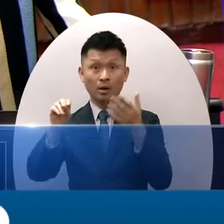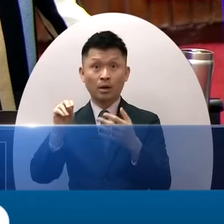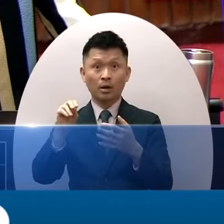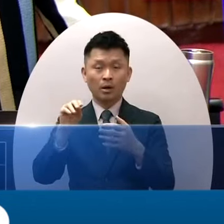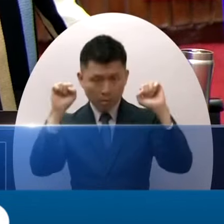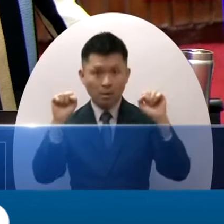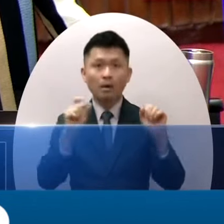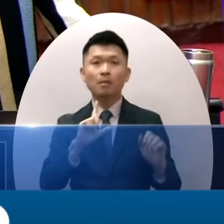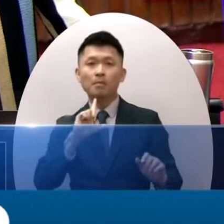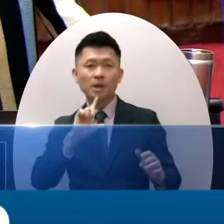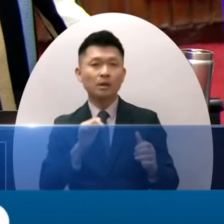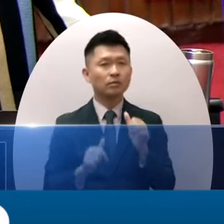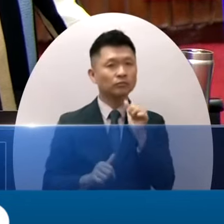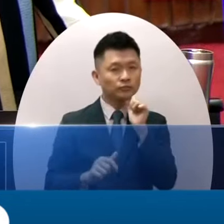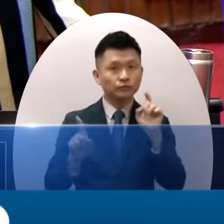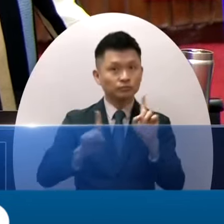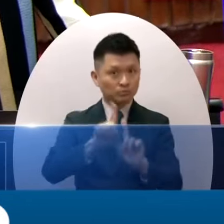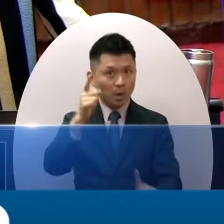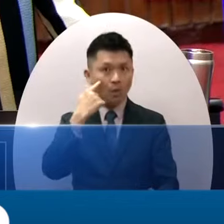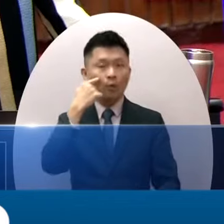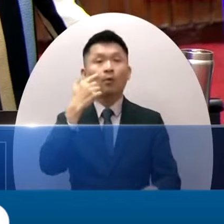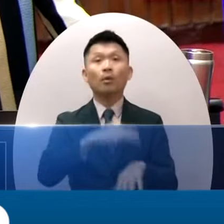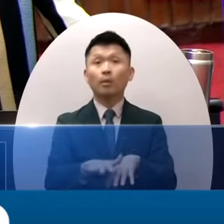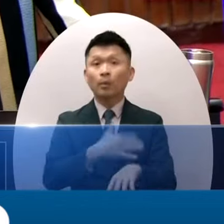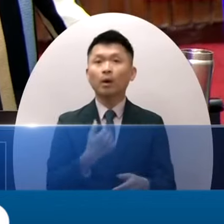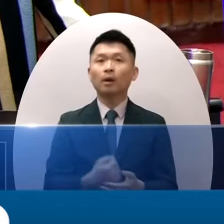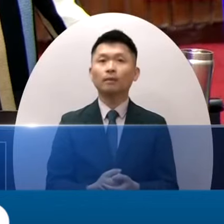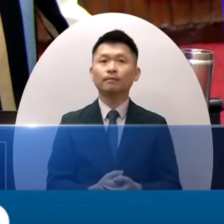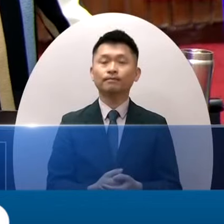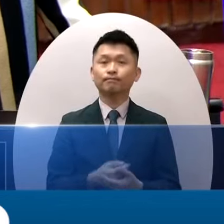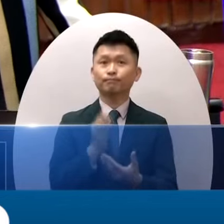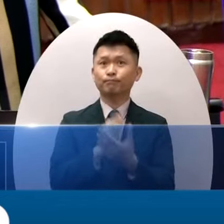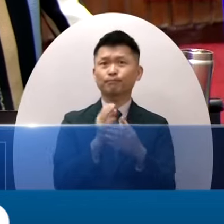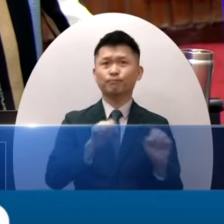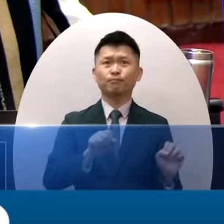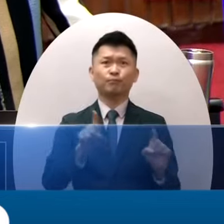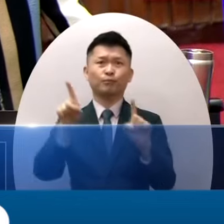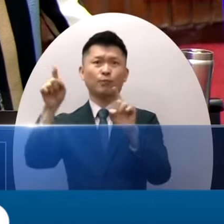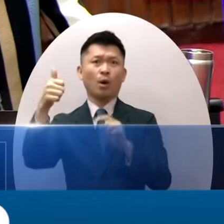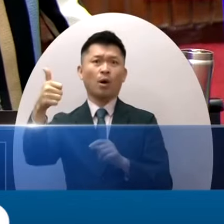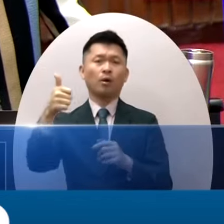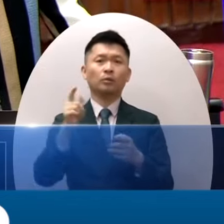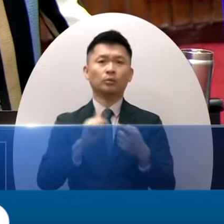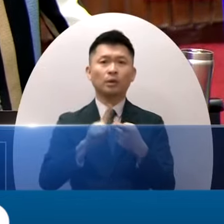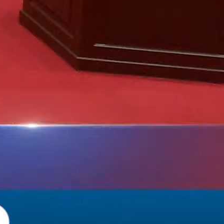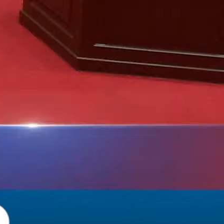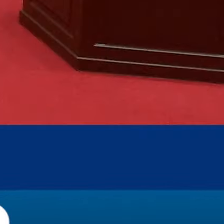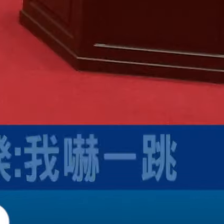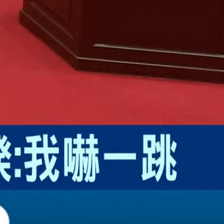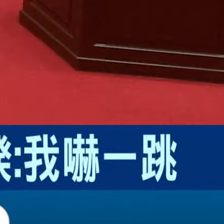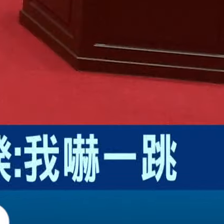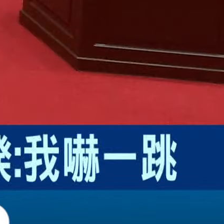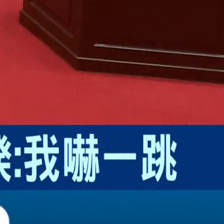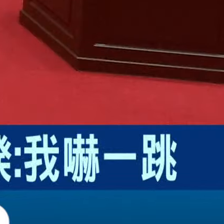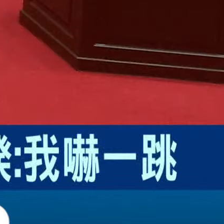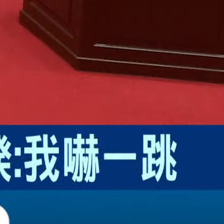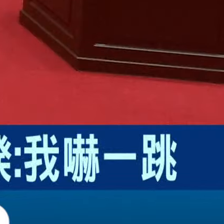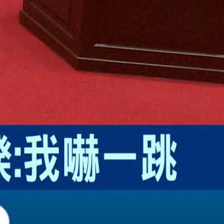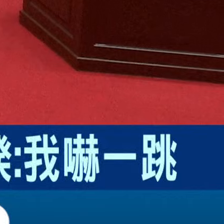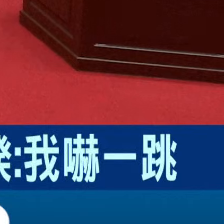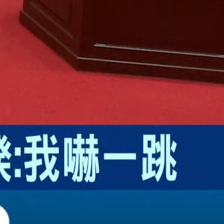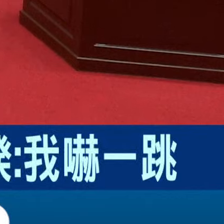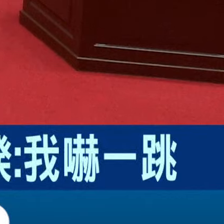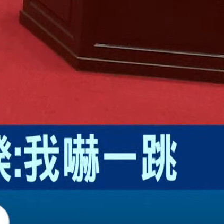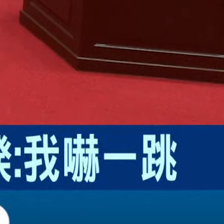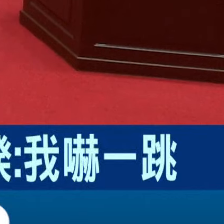更大的一个 这个 数字里面的背后，我喜欢股票涨到两万点，但是你不能因为这就表示你的政绩。 陈建仁巧妙搬出台股